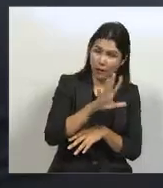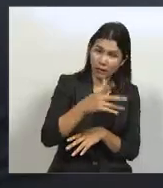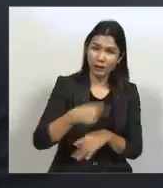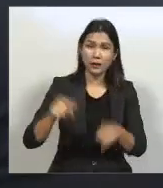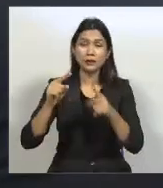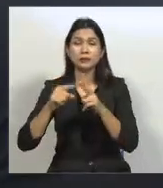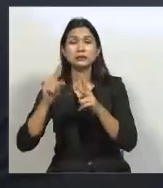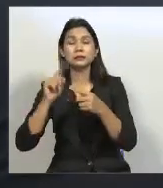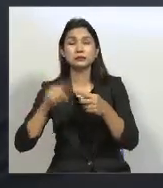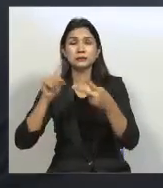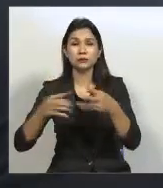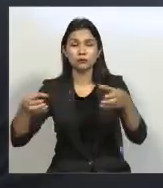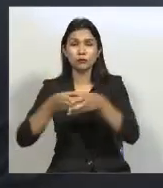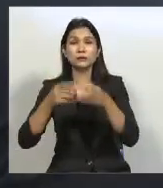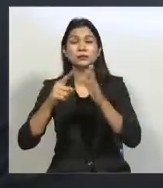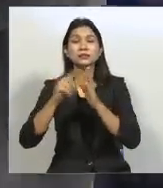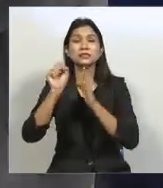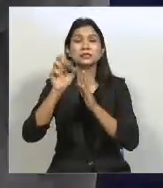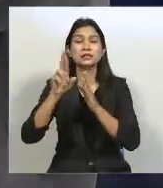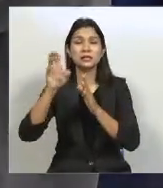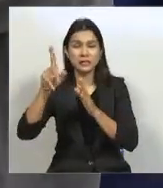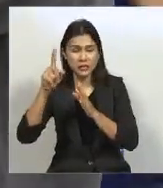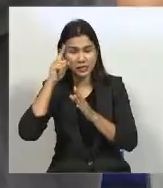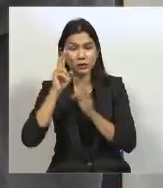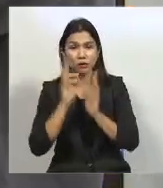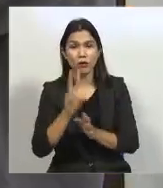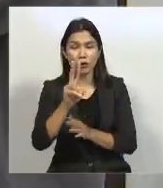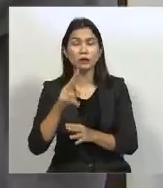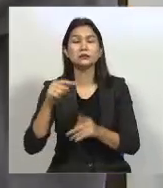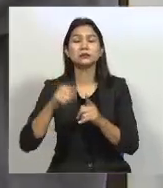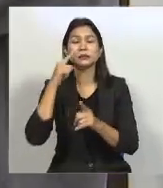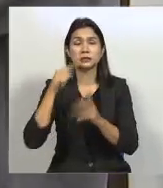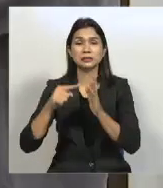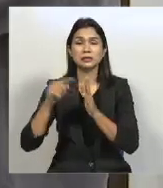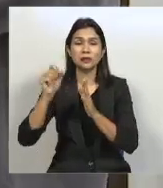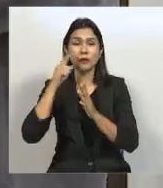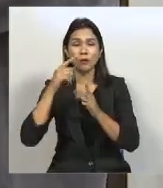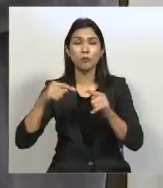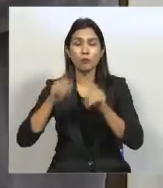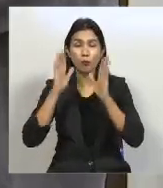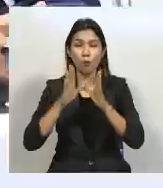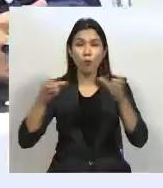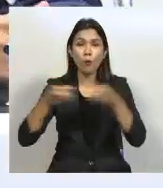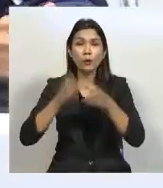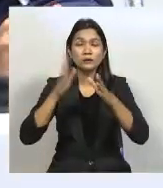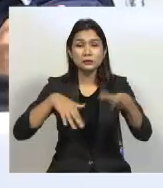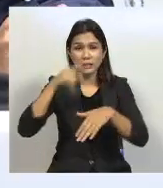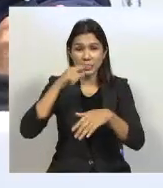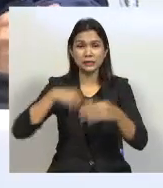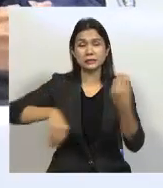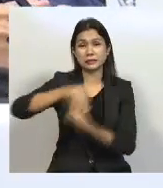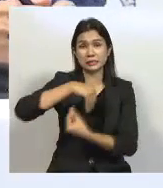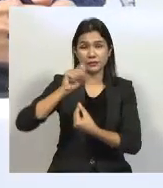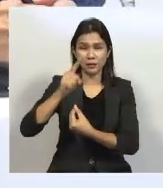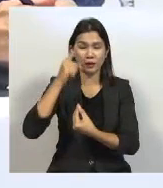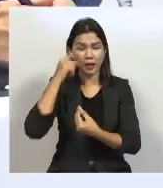เสรีรวมไทย2คนพรรคประชาชาติ2คนพรรคเพื่อชาติพรรคปวงชนชาวไทยพรรคเศรษฐกิ